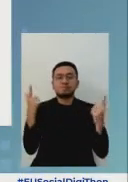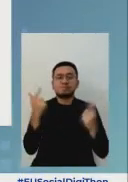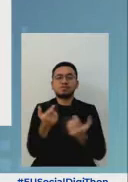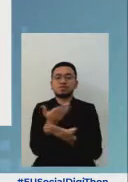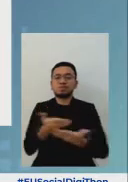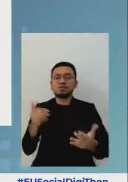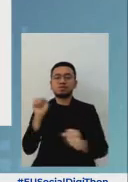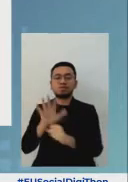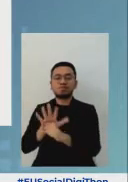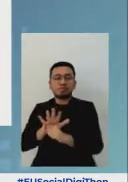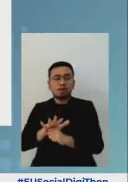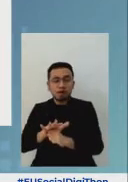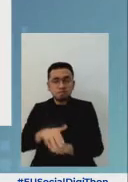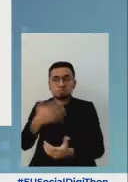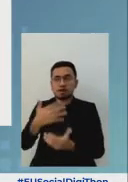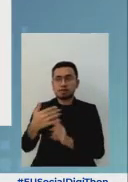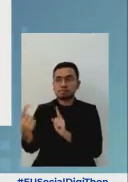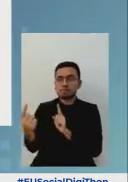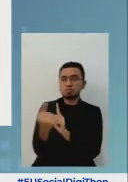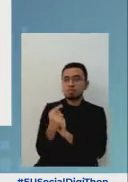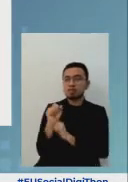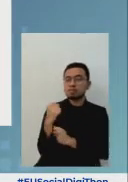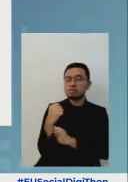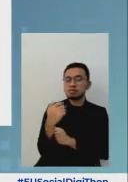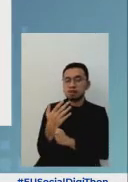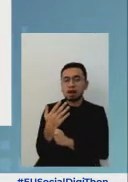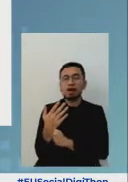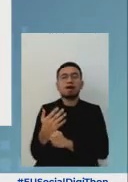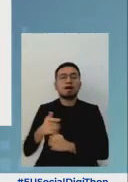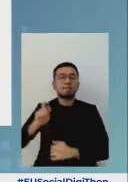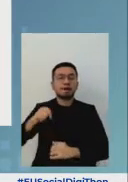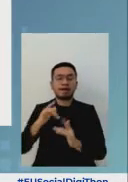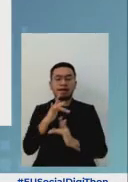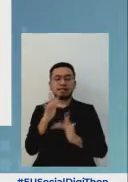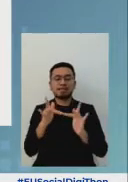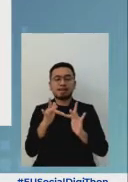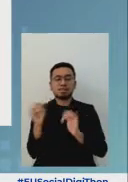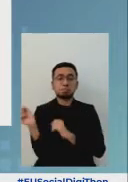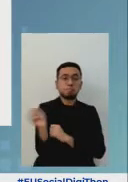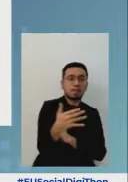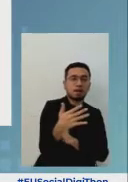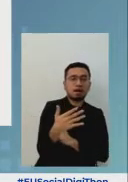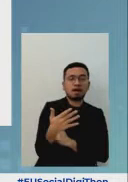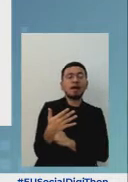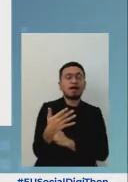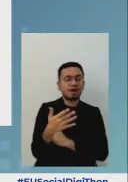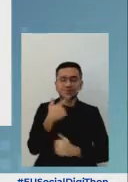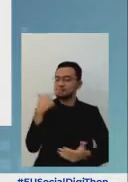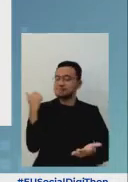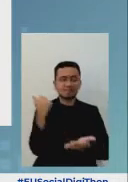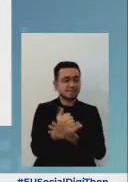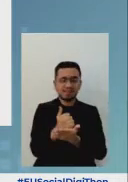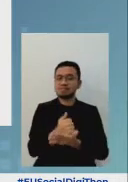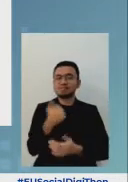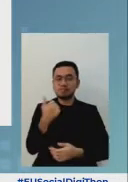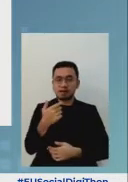digital teknologi, koneksi internet, itu adalah salah satu media penting yang membuat kita masih